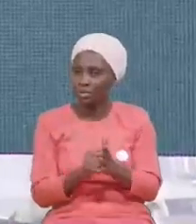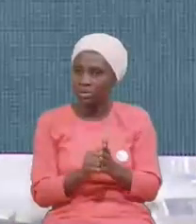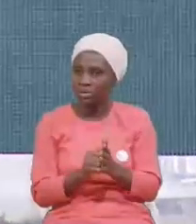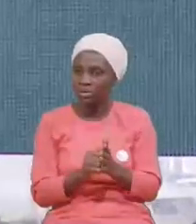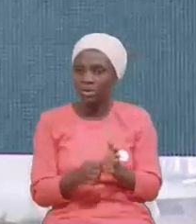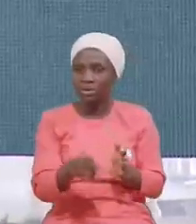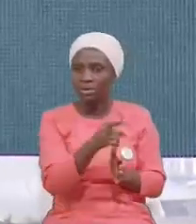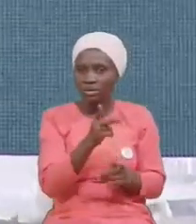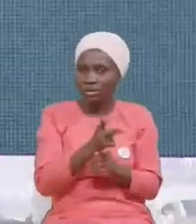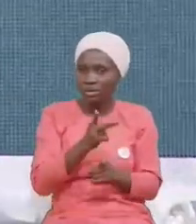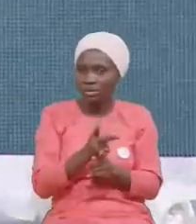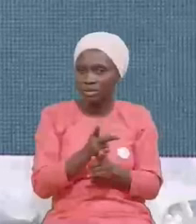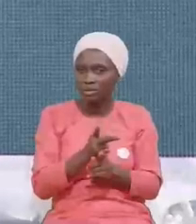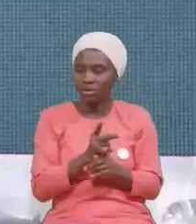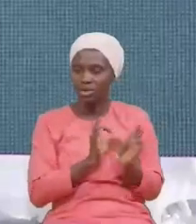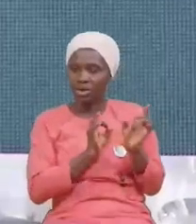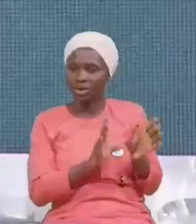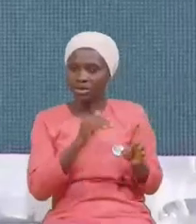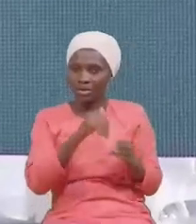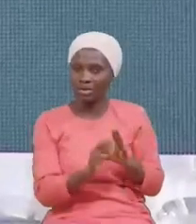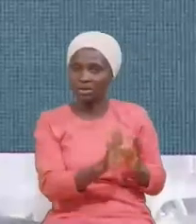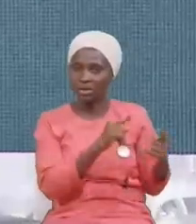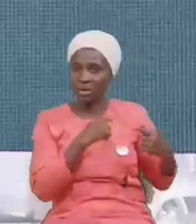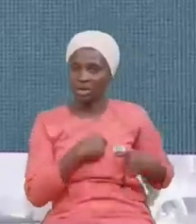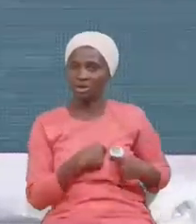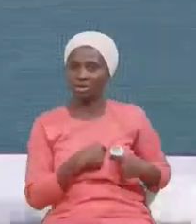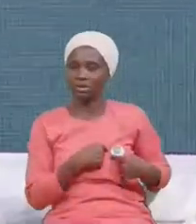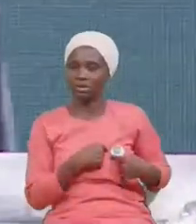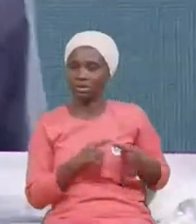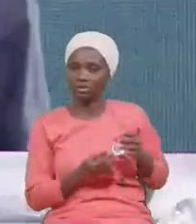Il y a des gens qui nourrissent la haine dans leur cœur.